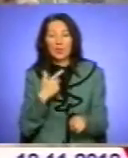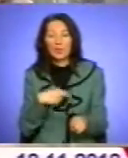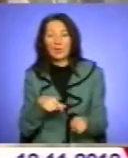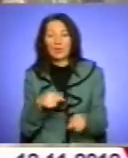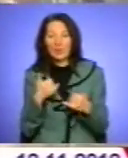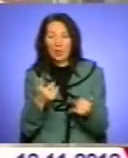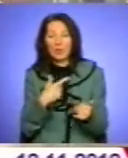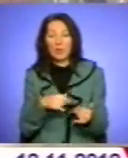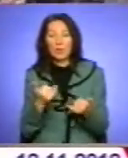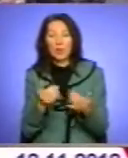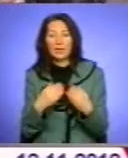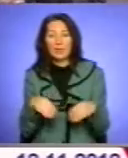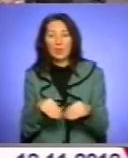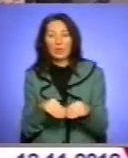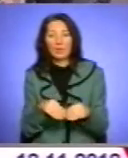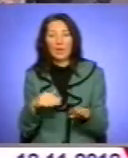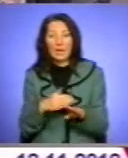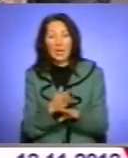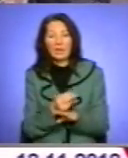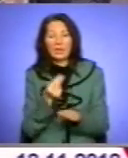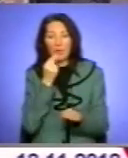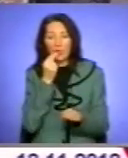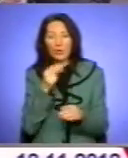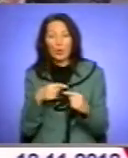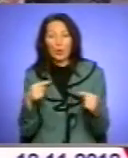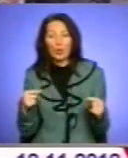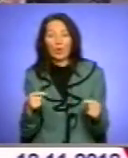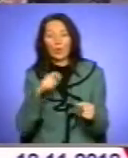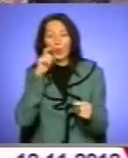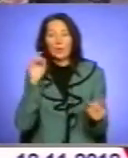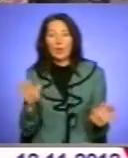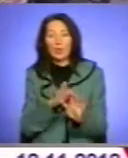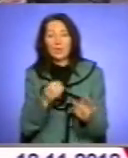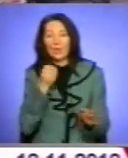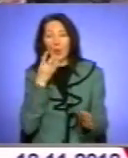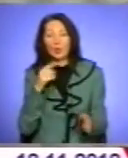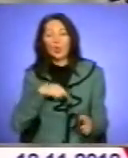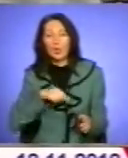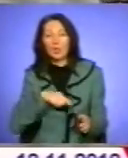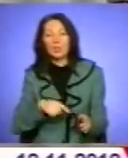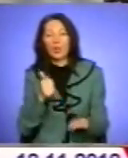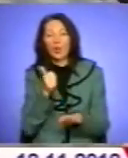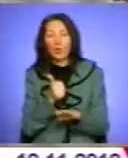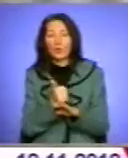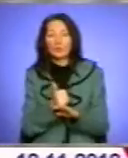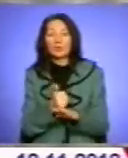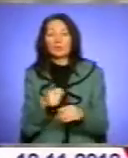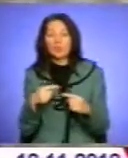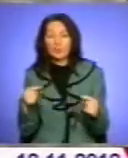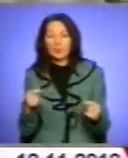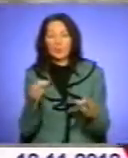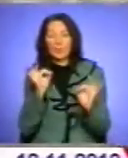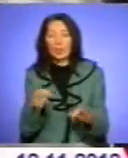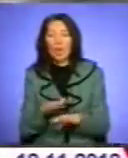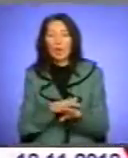чи? Для себе, для сім'ї. Якісні харчові продукти, українська пісня, хороший настрій – головні атрибути справжнього ярмарку, переконані у